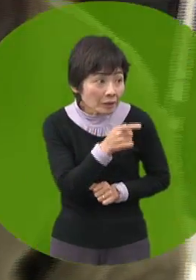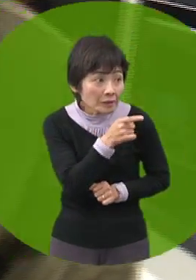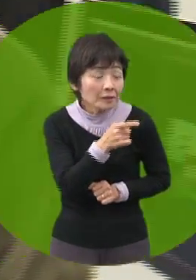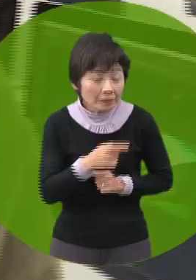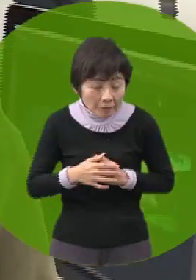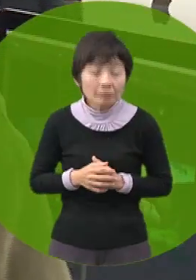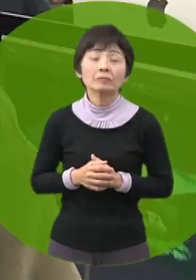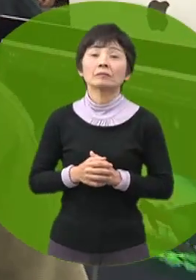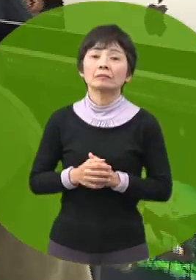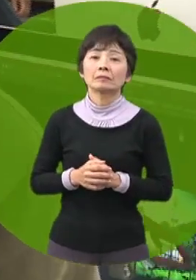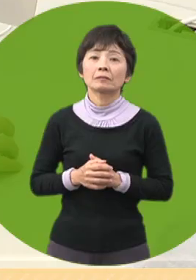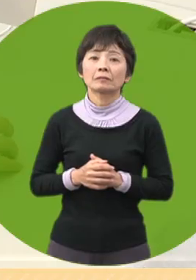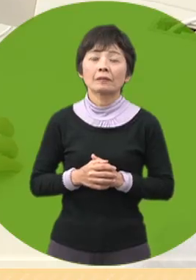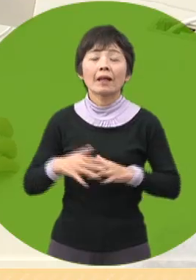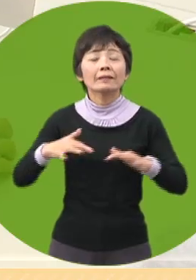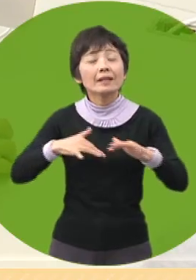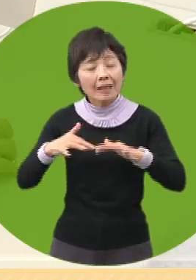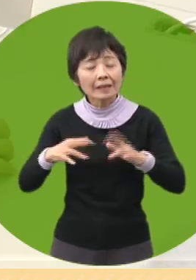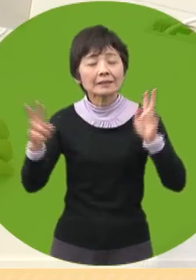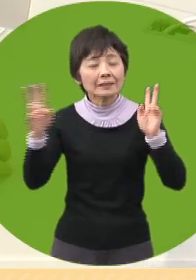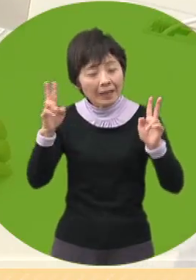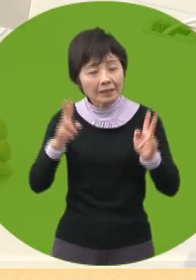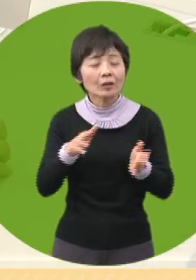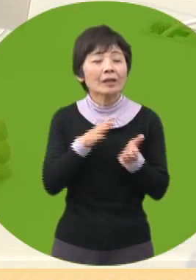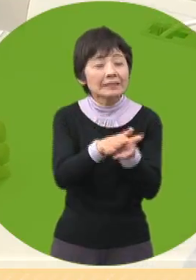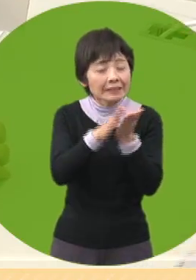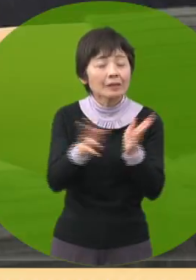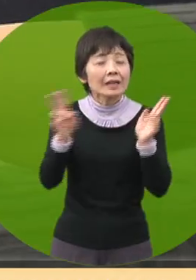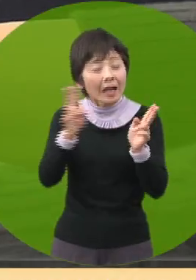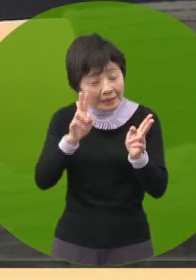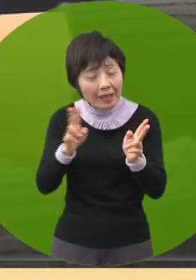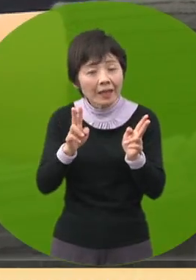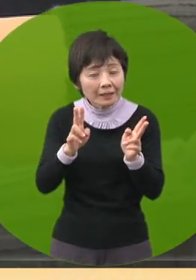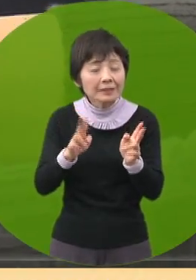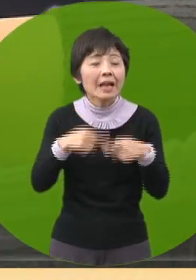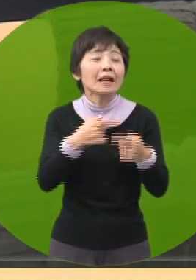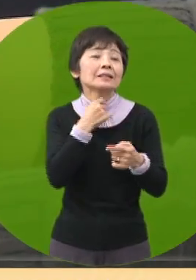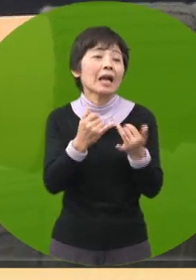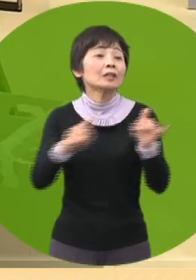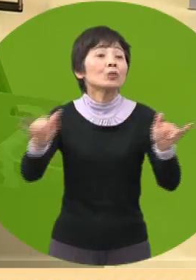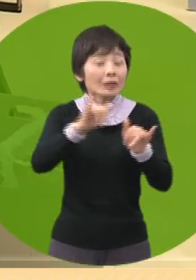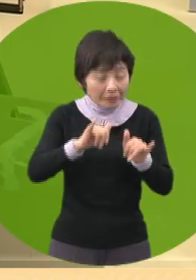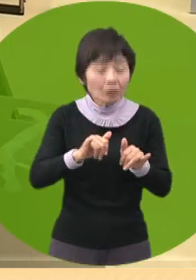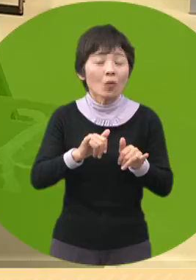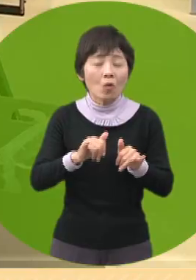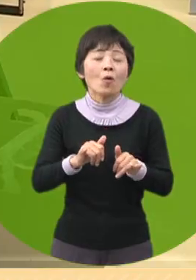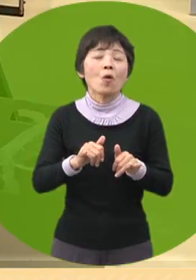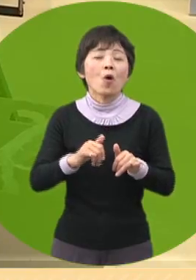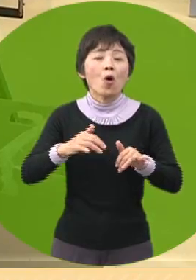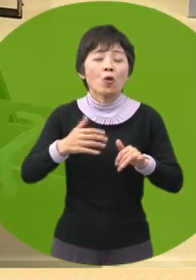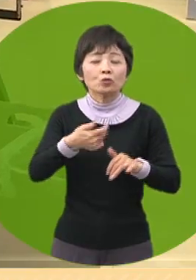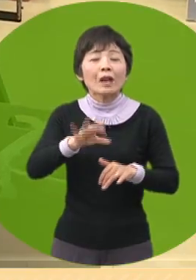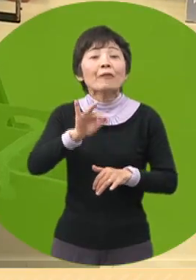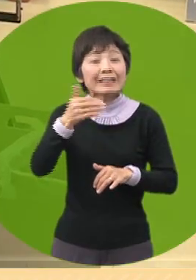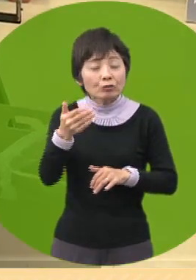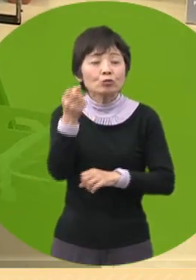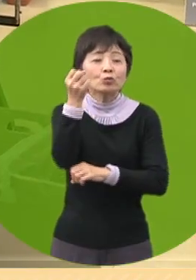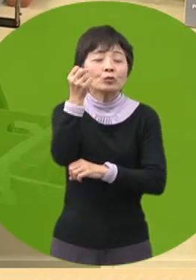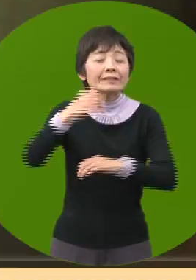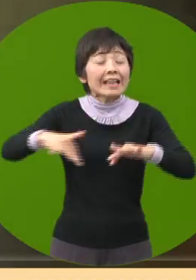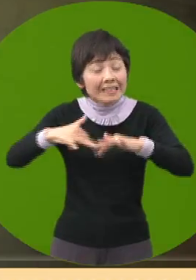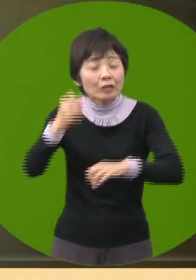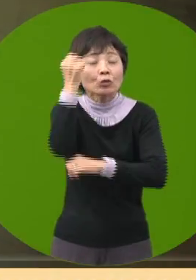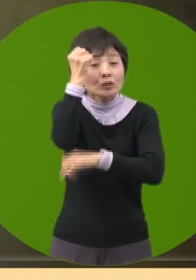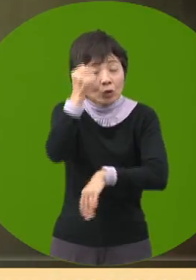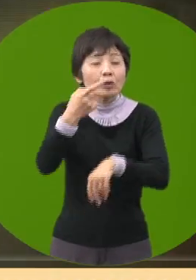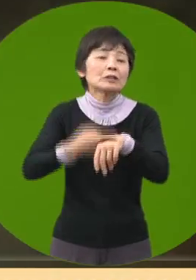ですか？ はい、デザイン業界や印刷関連業界を目指す上で必要なグラフィックデザインの基礎と技術を学び、